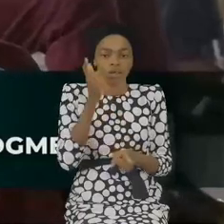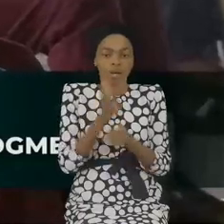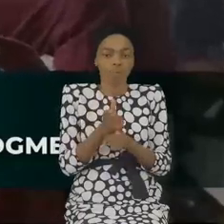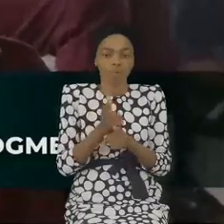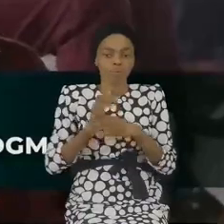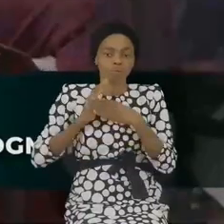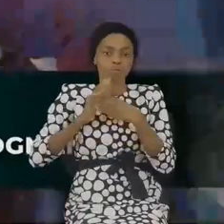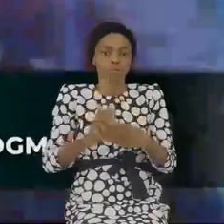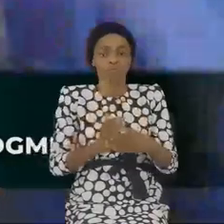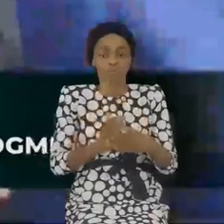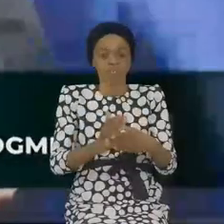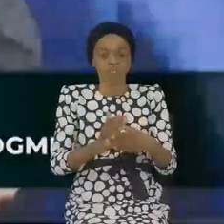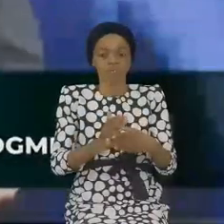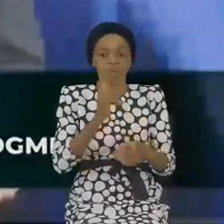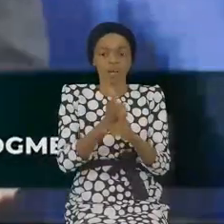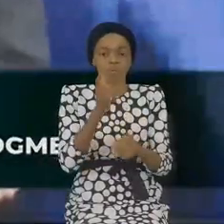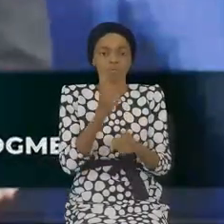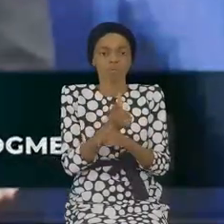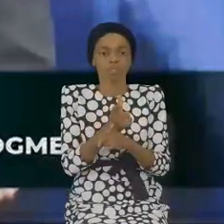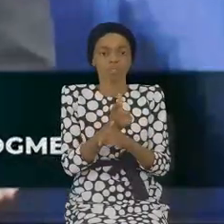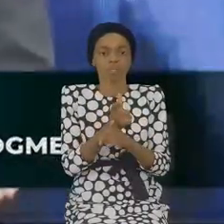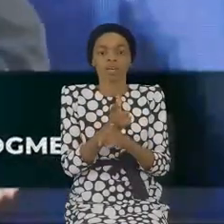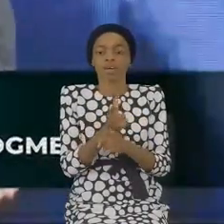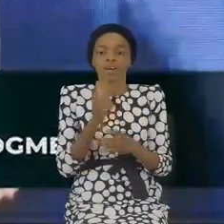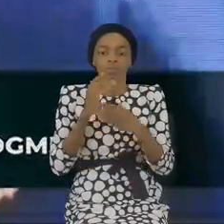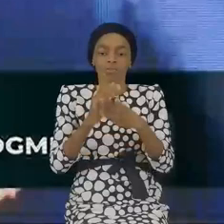La prévention appropriée des jugements du désert.